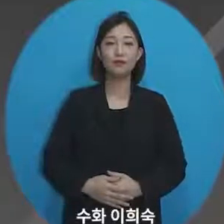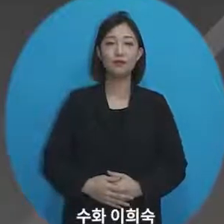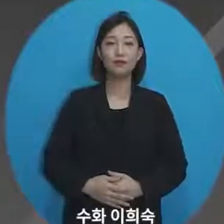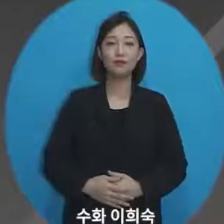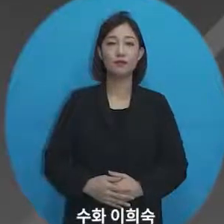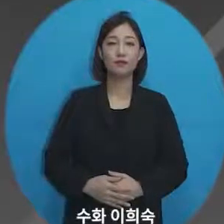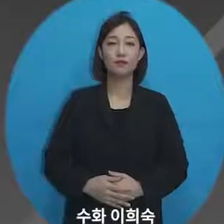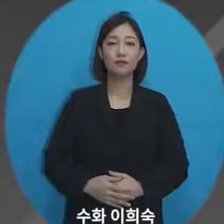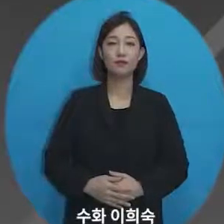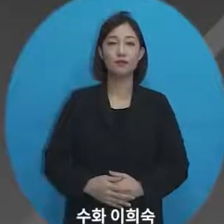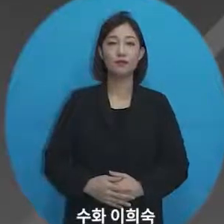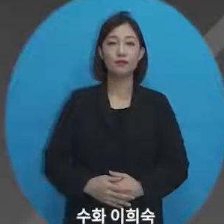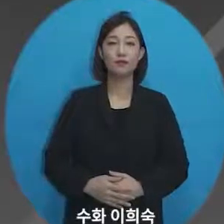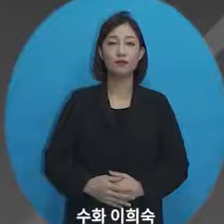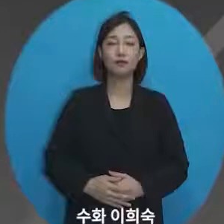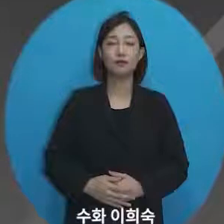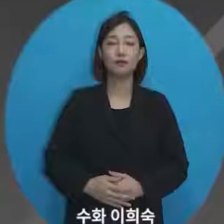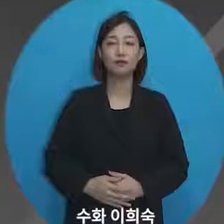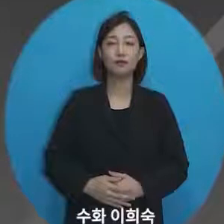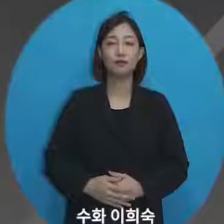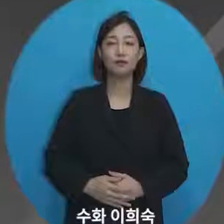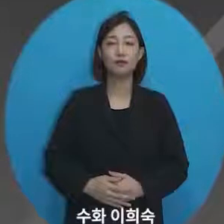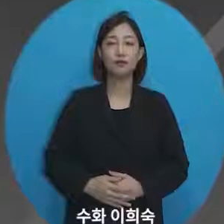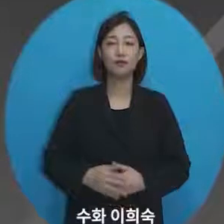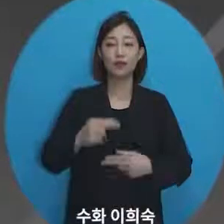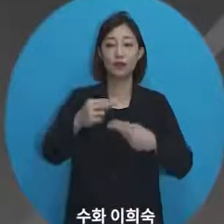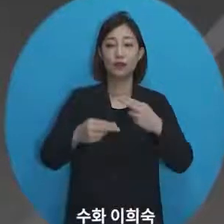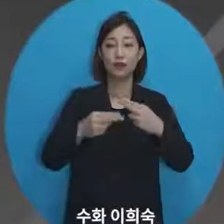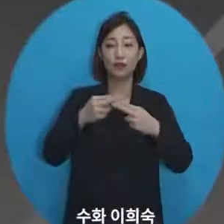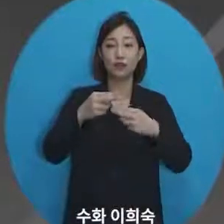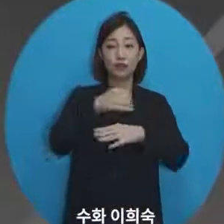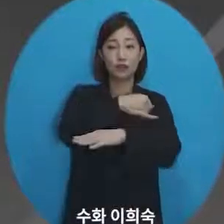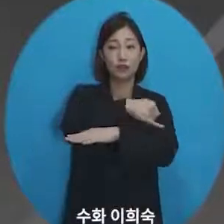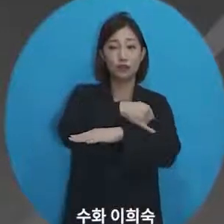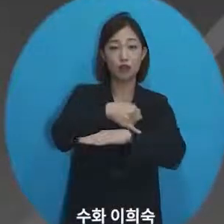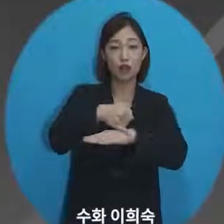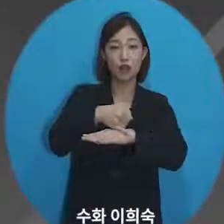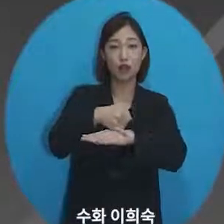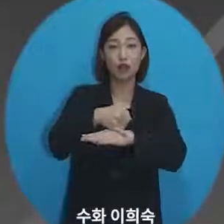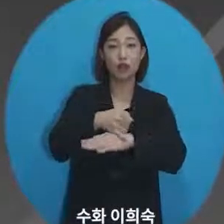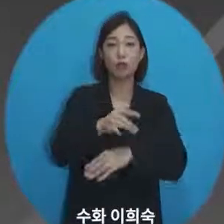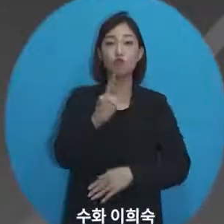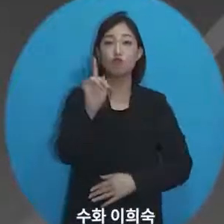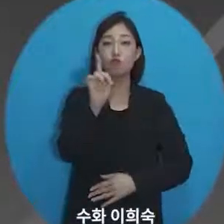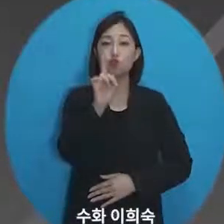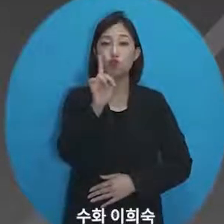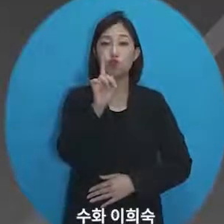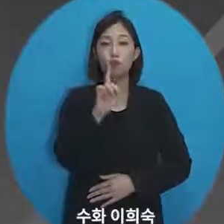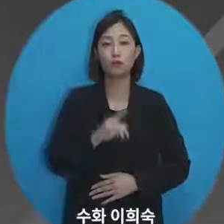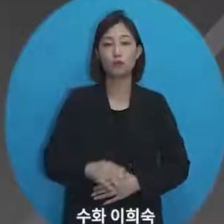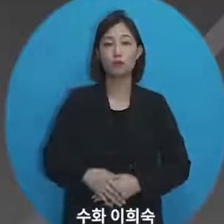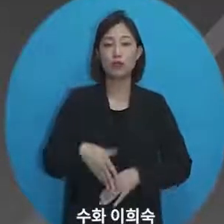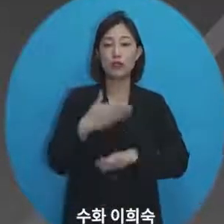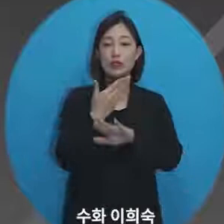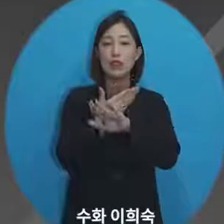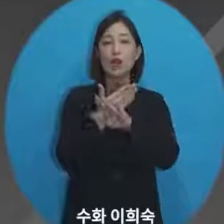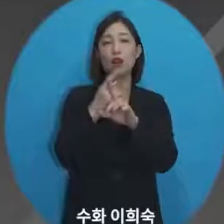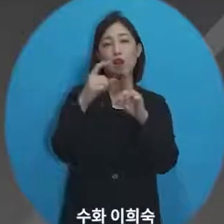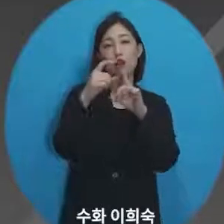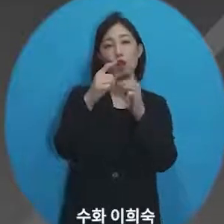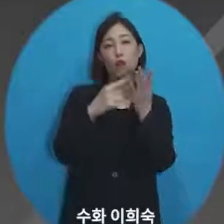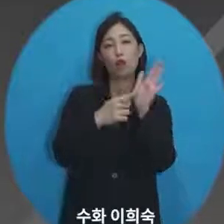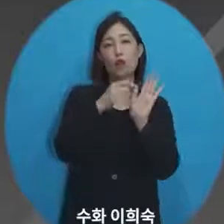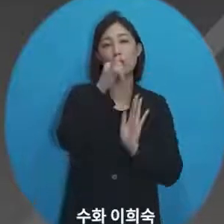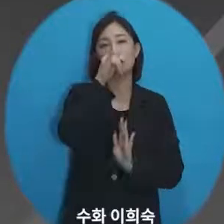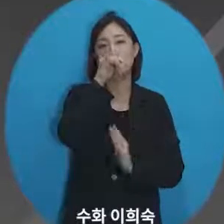네. 우선 유니버설 디자인이라는 이제 표현과 함께 베리어 프리라는 이제